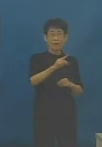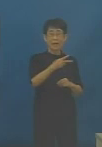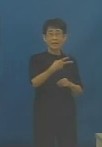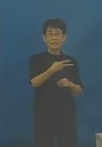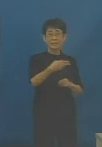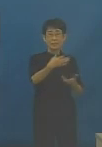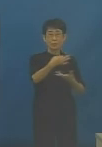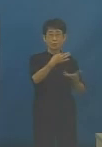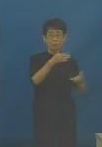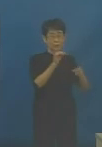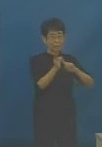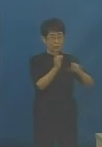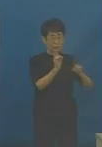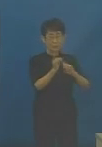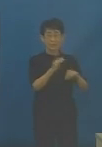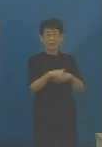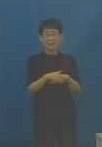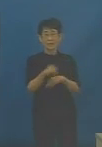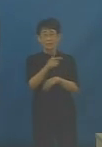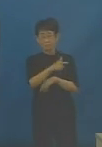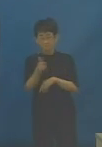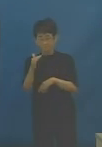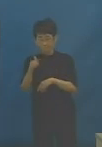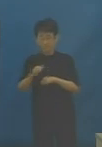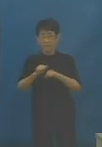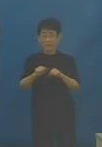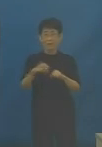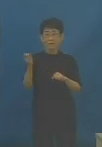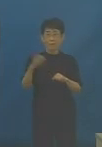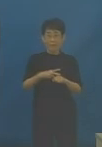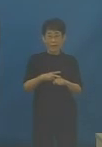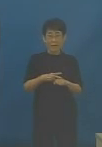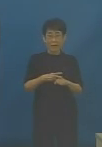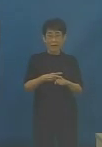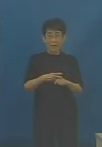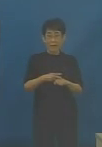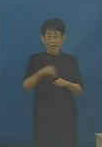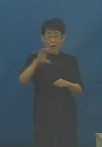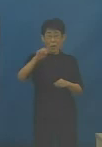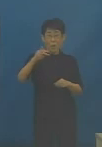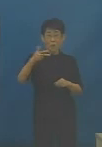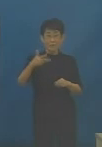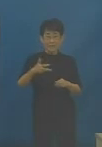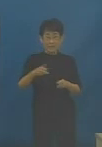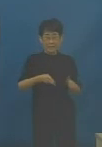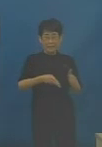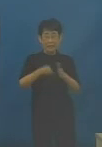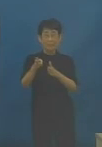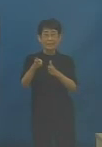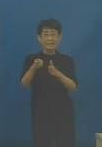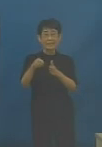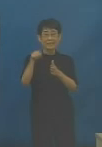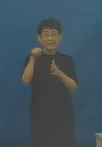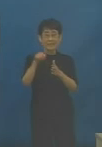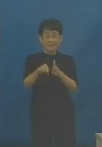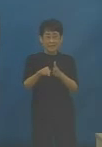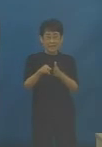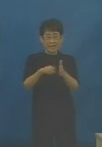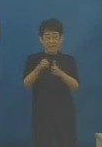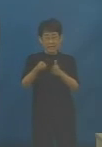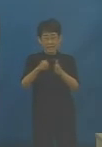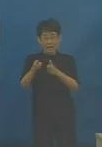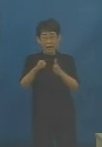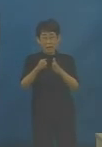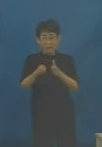して、まあ、ツイッターで展開をしたり、それから推し旅チャレンジ、鳥取の風光明媚なところやその旅の思い出